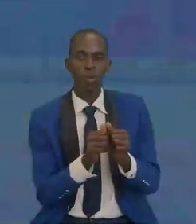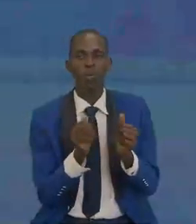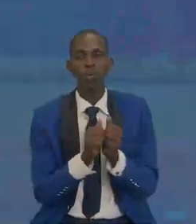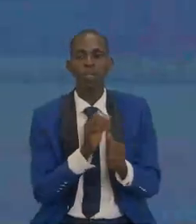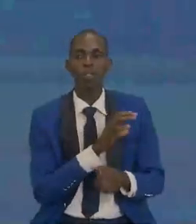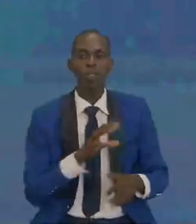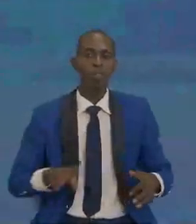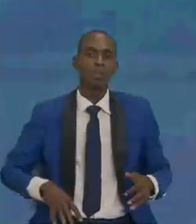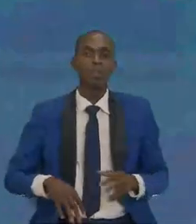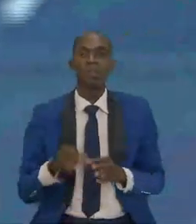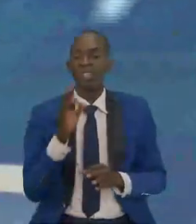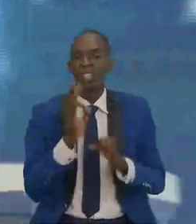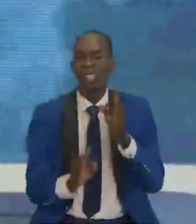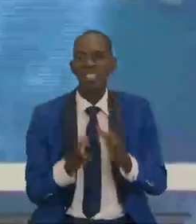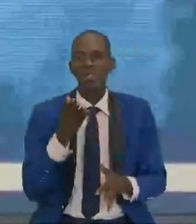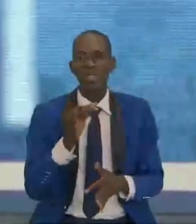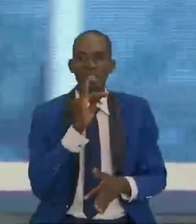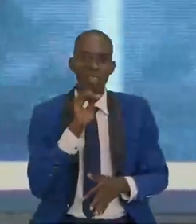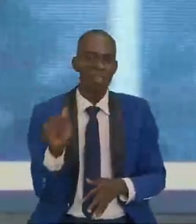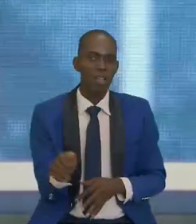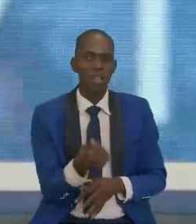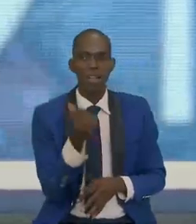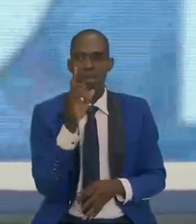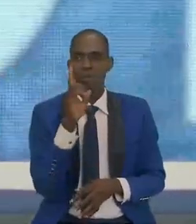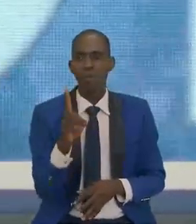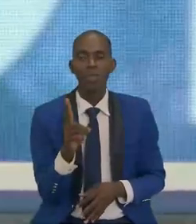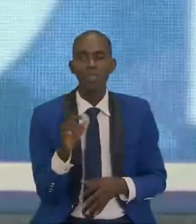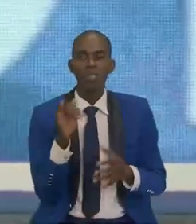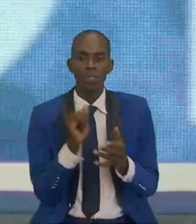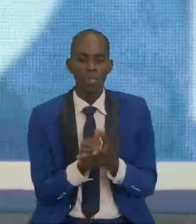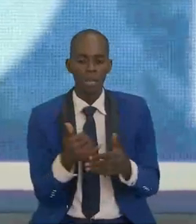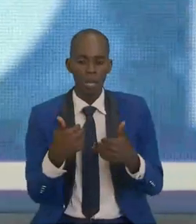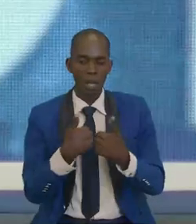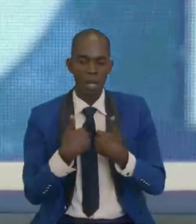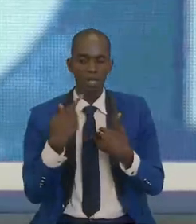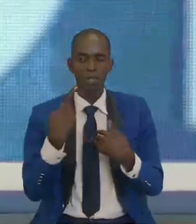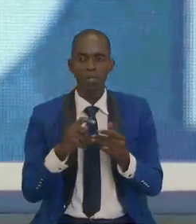et il a envoyé l'abondance avec lui. S'il y a quelqu'un